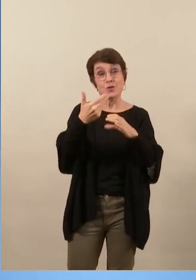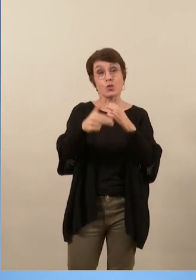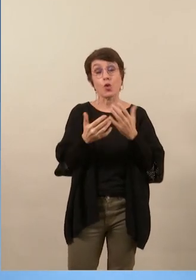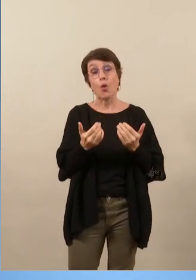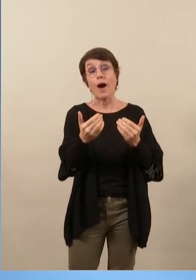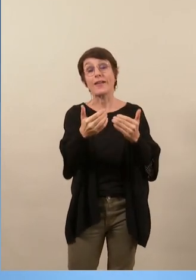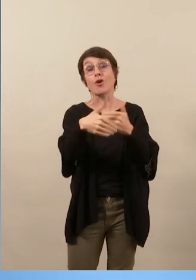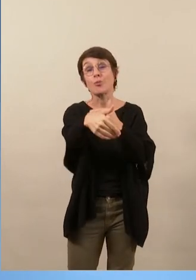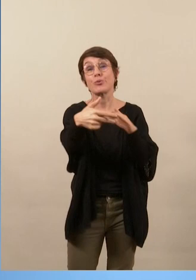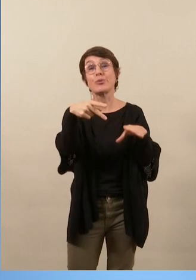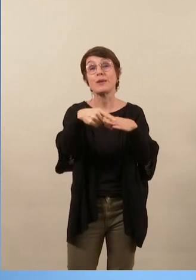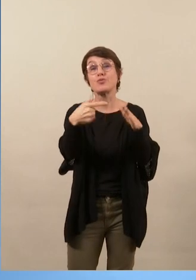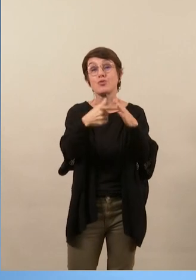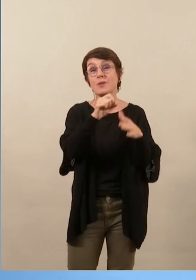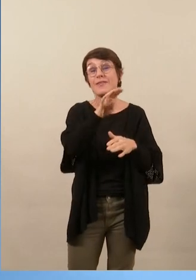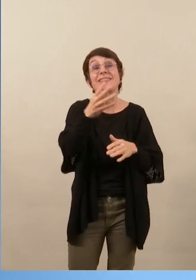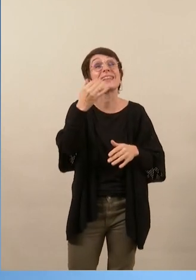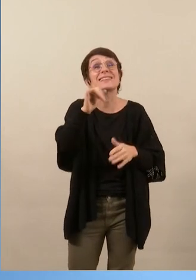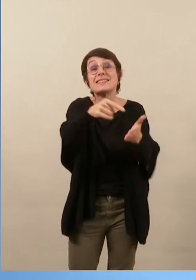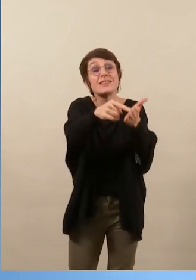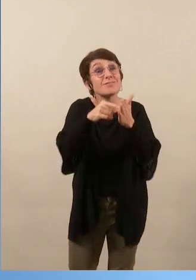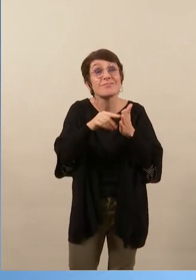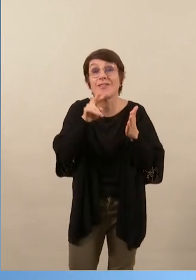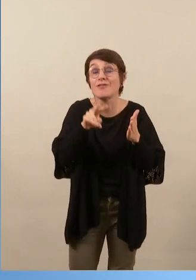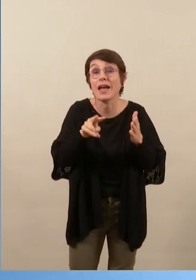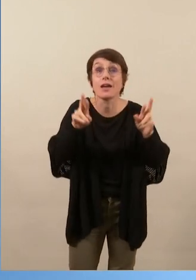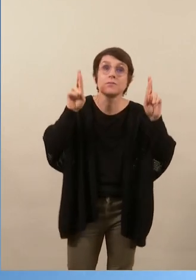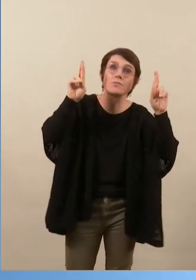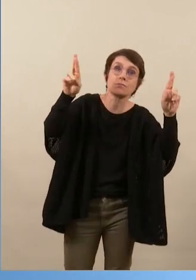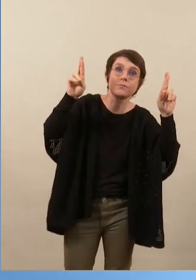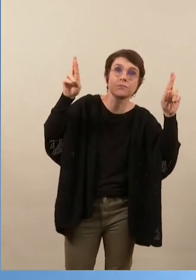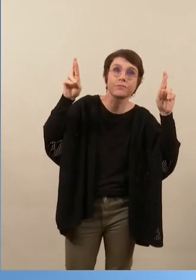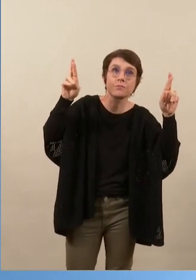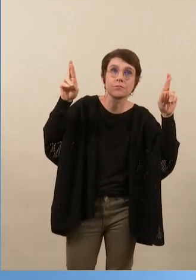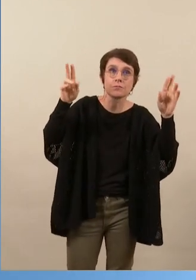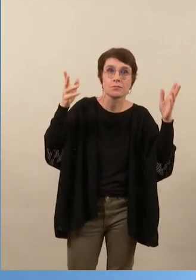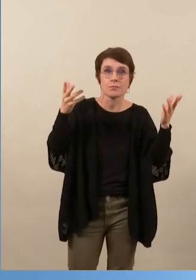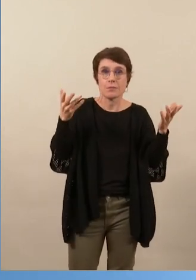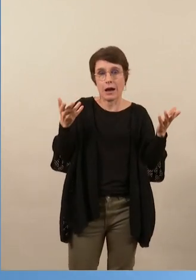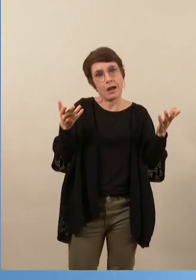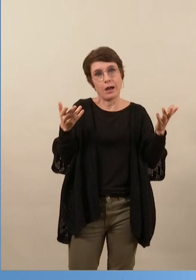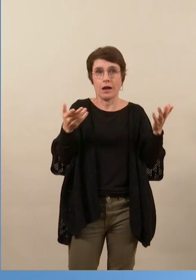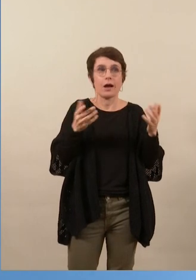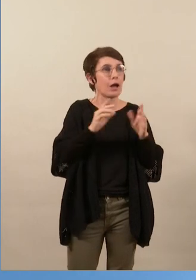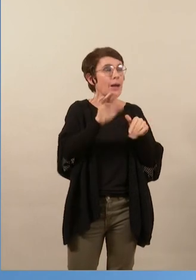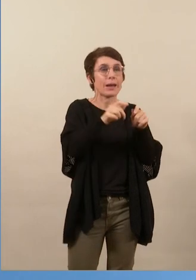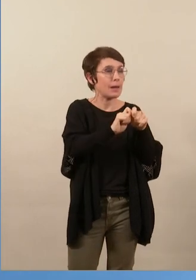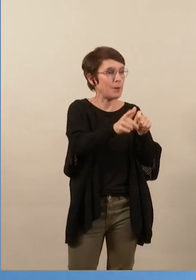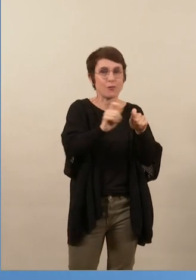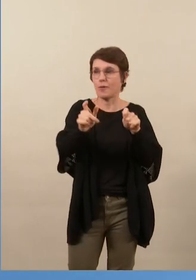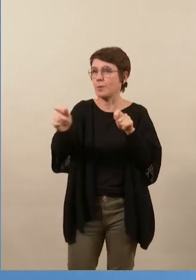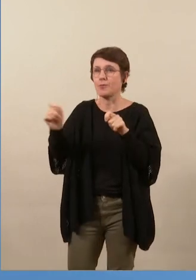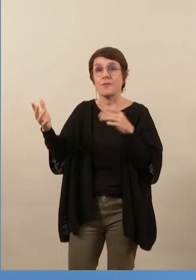début 2024 s'ils sont bien perçus nous l'espérons à ce stade vont être sérieusement amputés et nous aimerions avoir de la visibilité sur